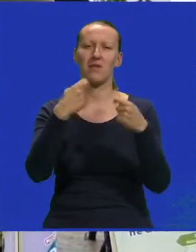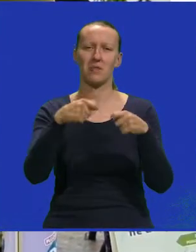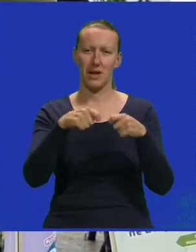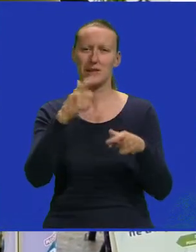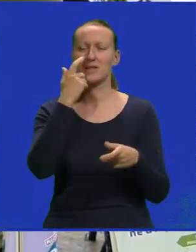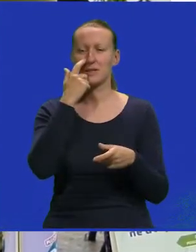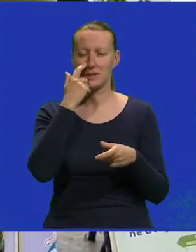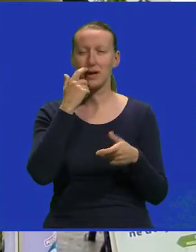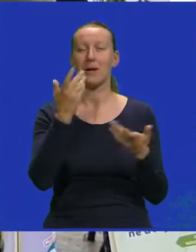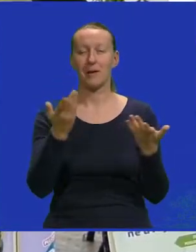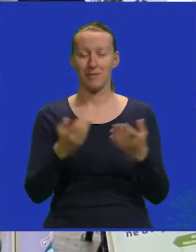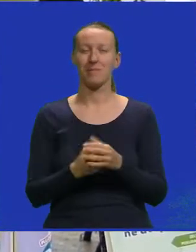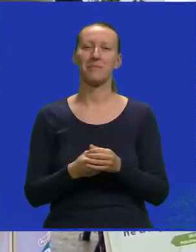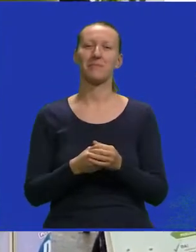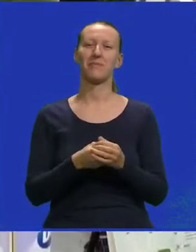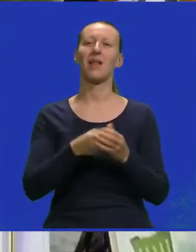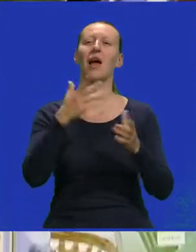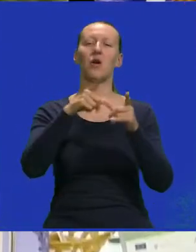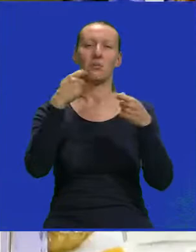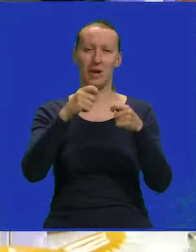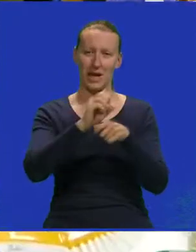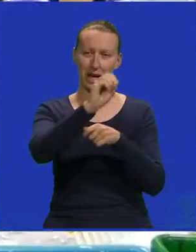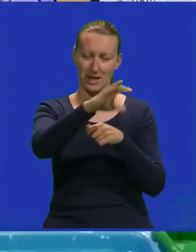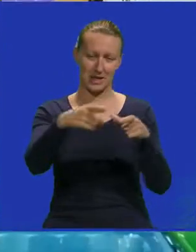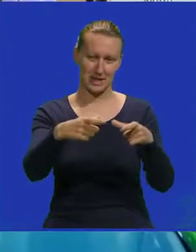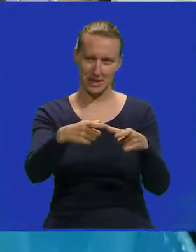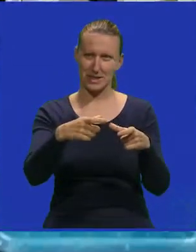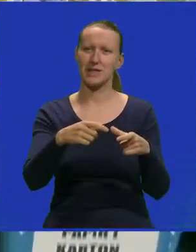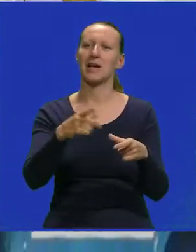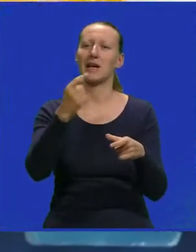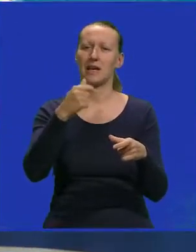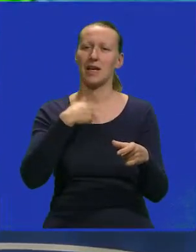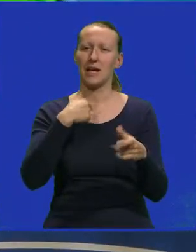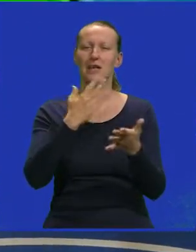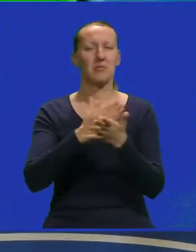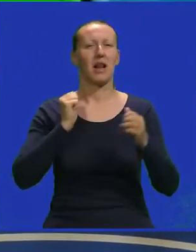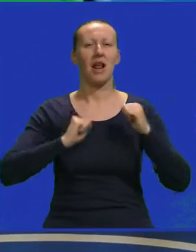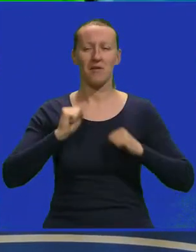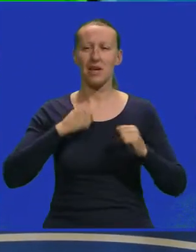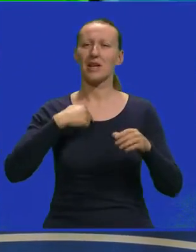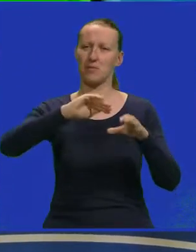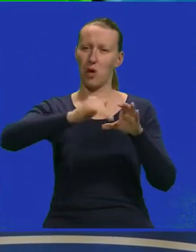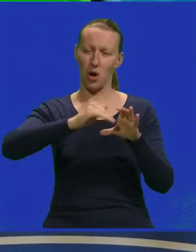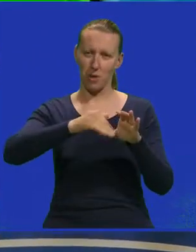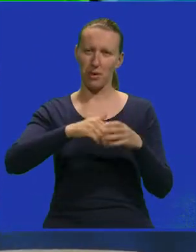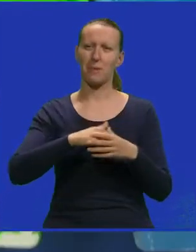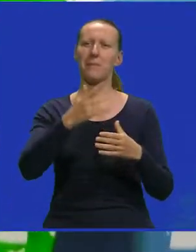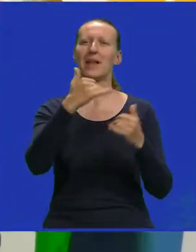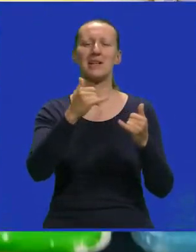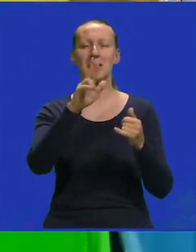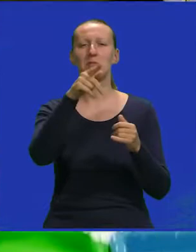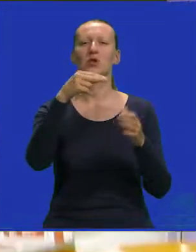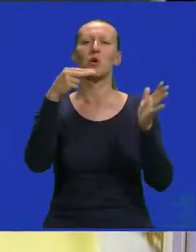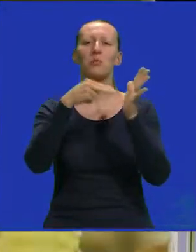plastika. Aha, dobro, ajmo u plastiku sa zdjelicom, jer ja sam bila vrijedna, sam je oprla. E, sad tu